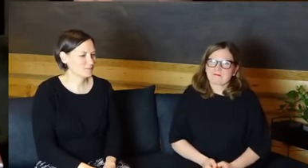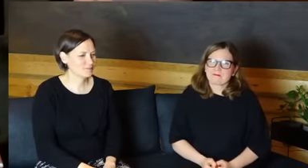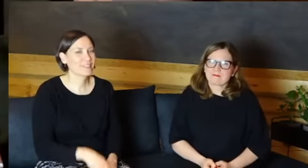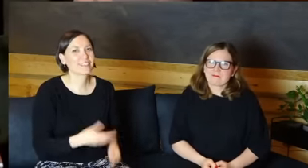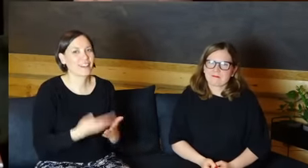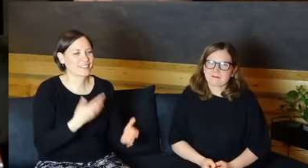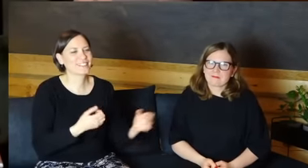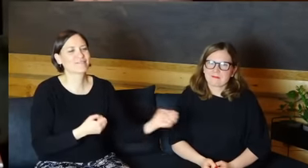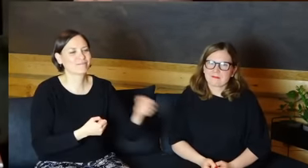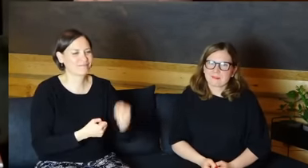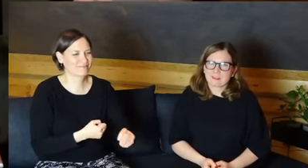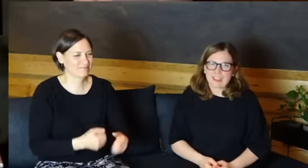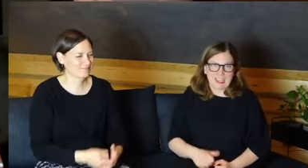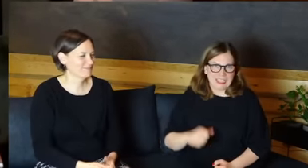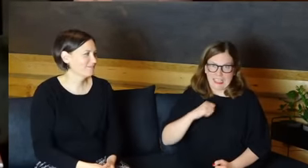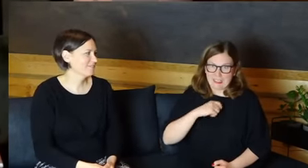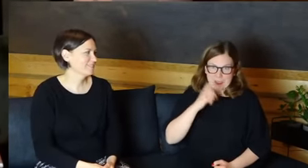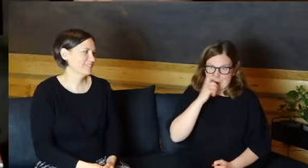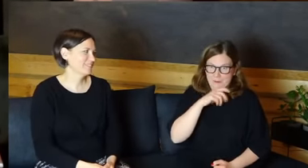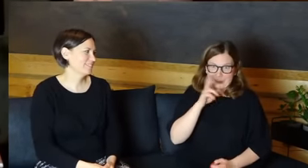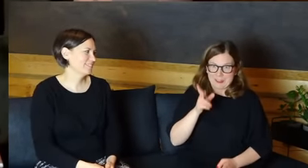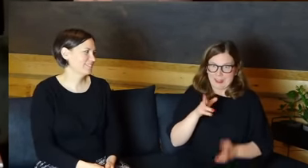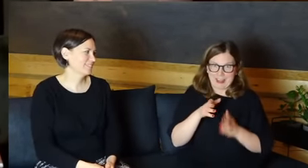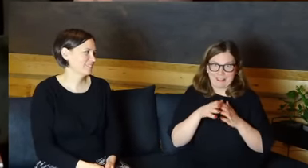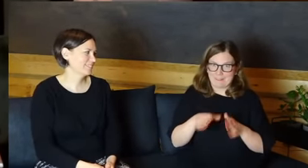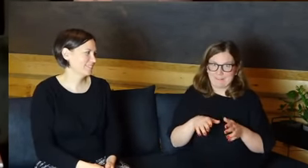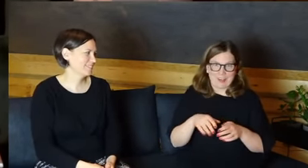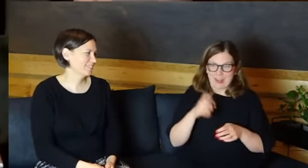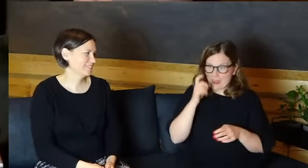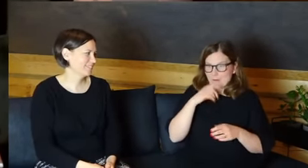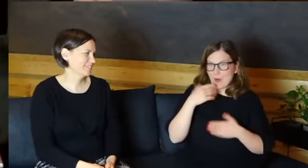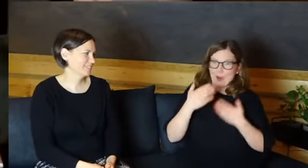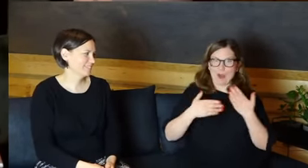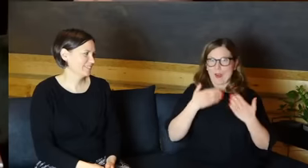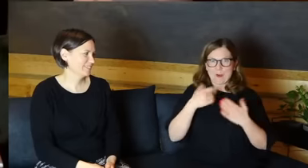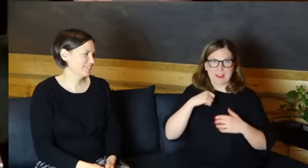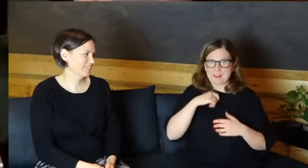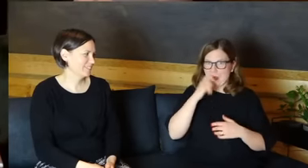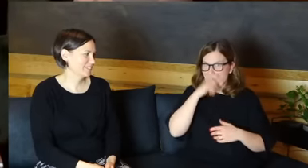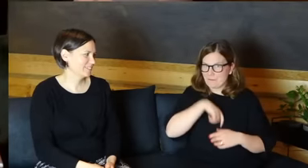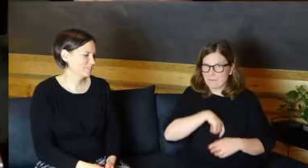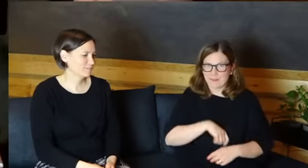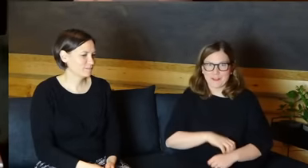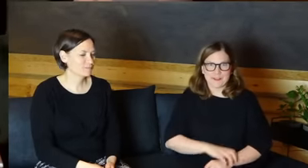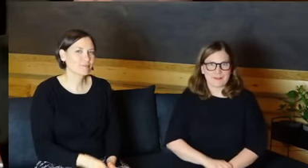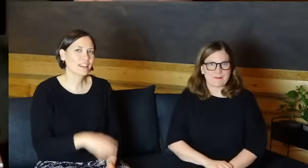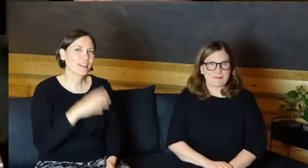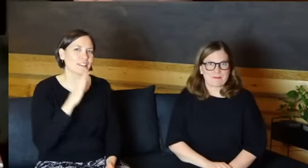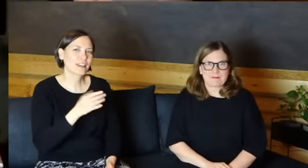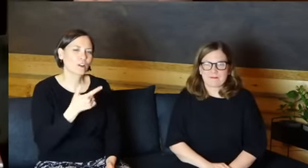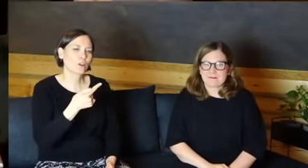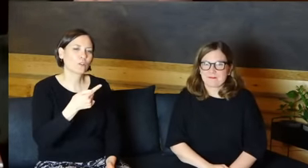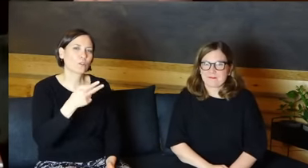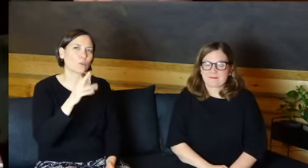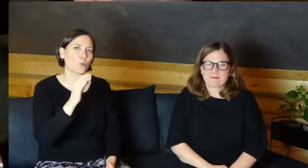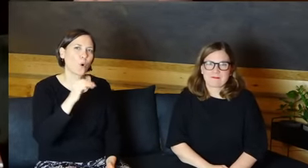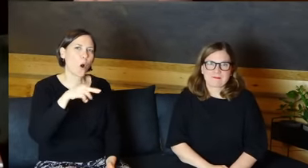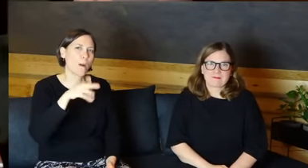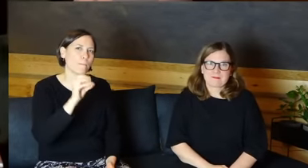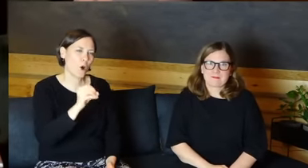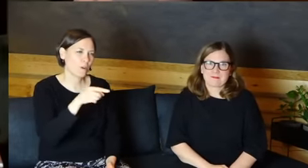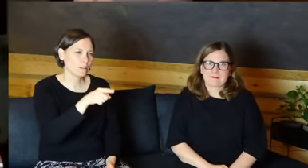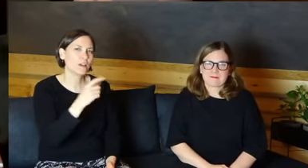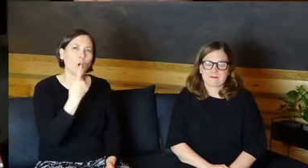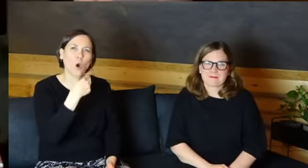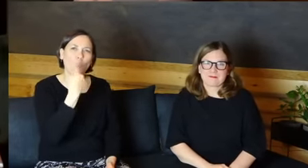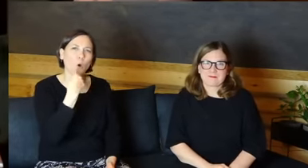otettiin. Ei itse pysty menemään ihan noin. Just näin. Kerropa Tuomo vähän Oulun yksikön